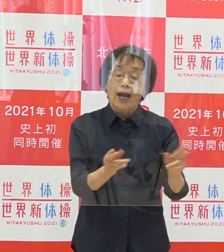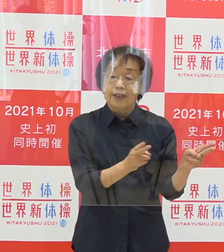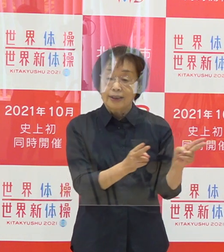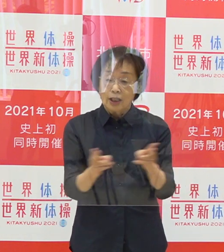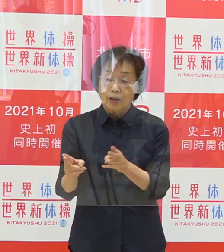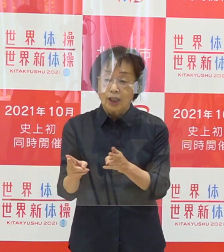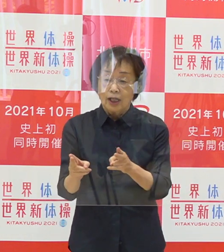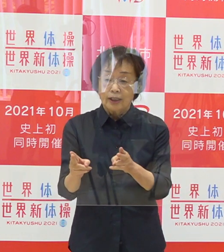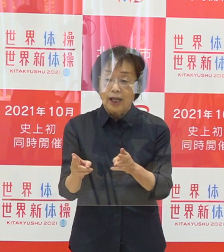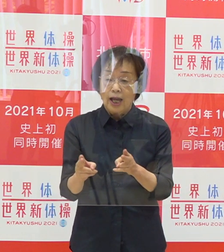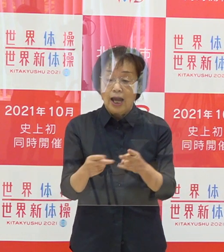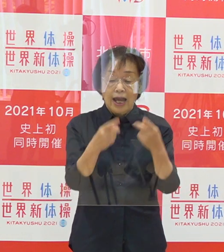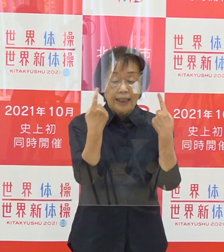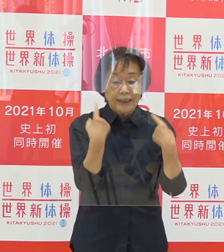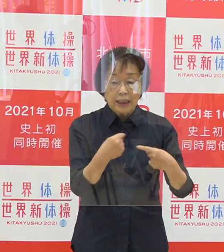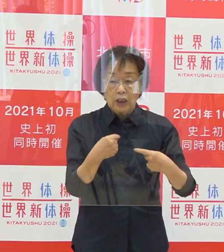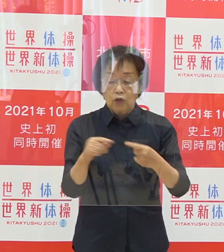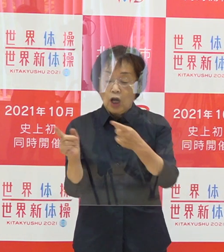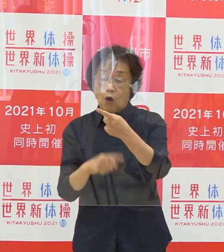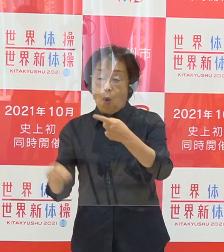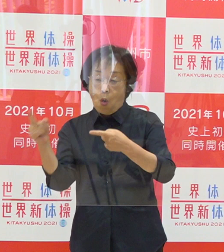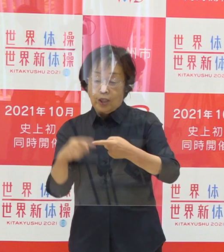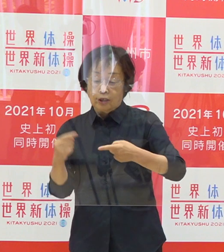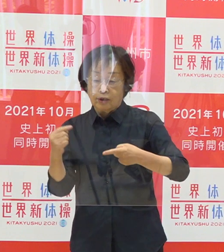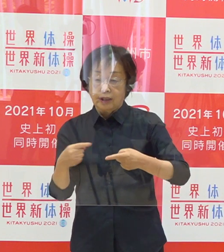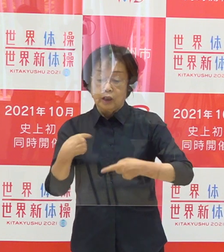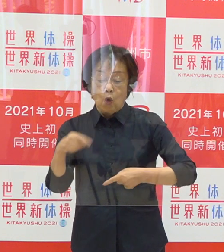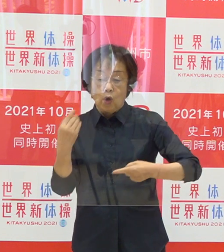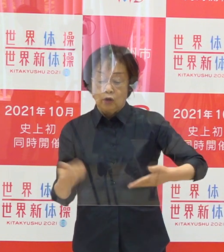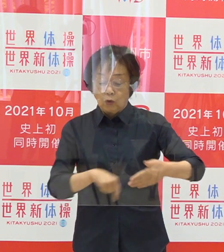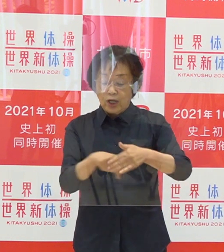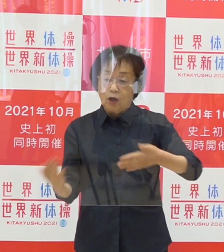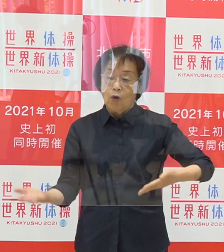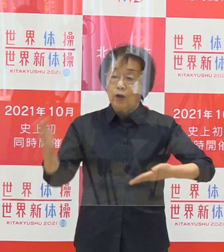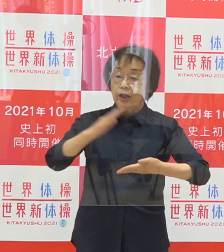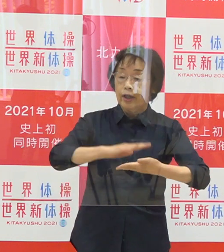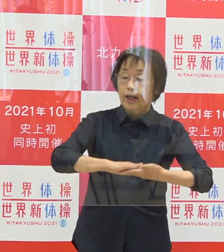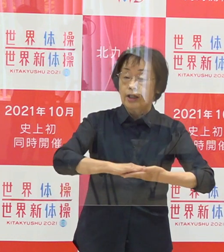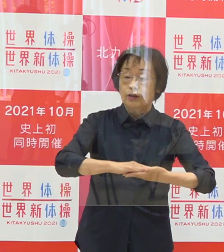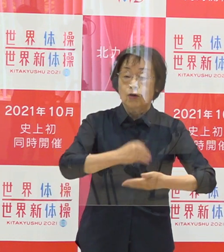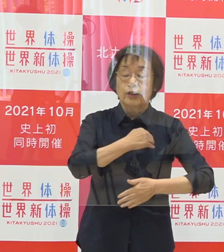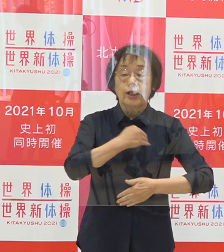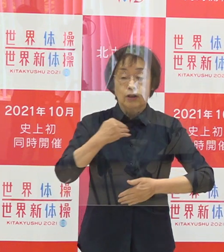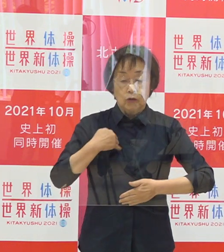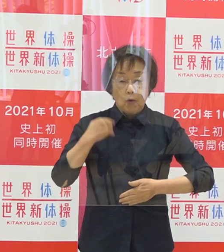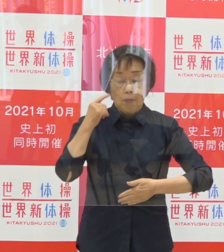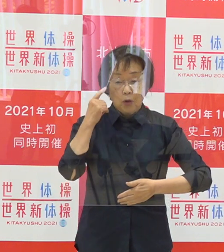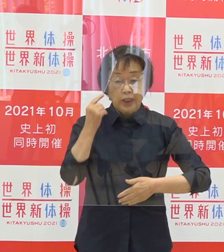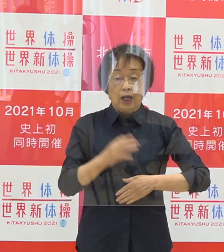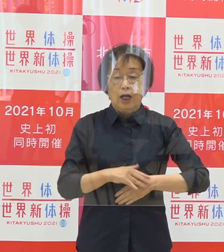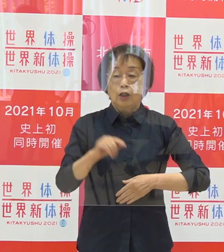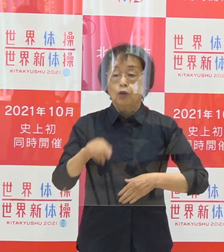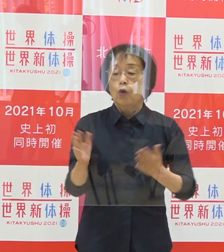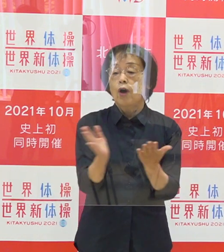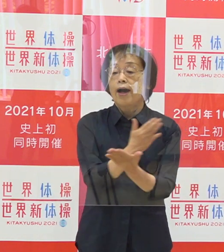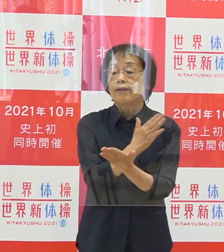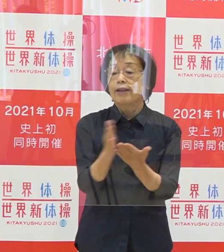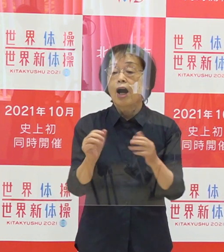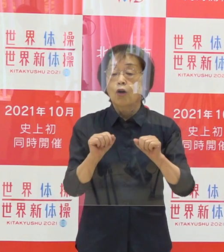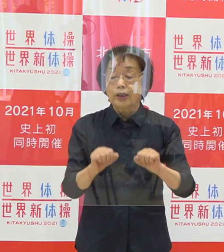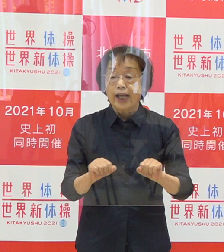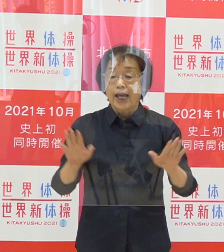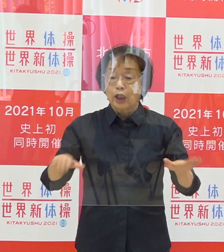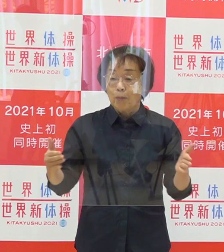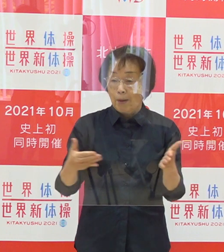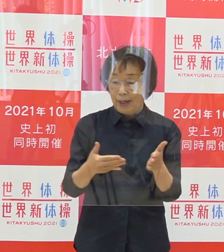していけると、そのために必要な支援策というのを追加は必要になるとしてもですね、 そういうことだと判断をして、まあ、今日に至